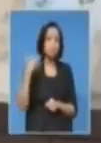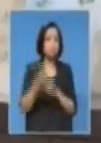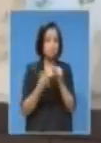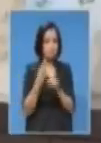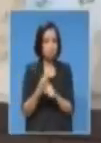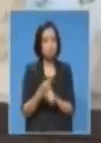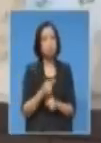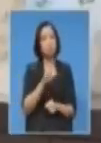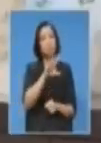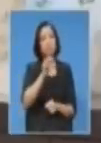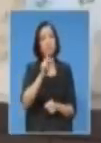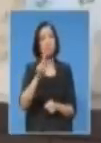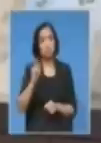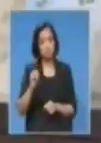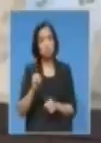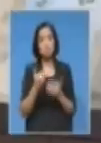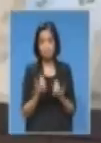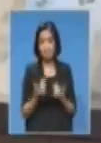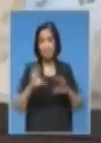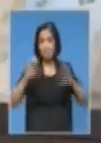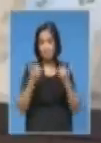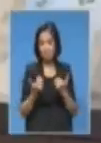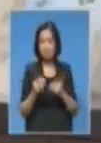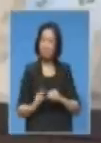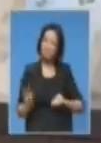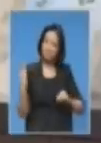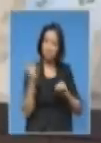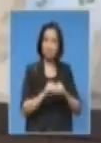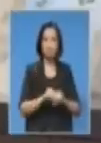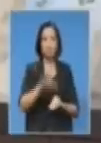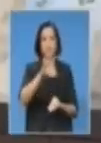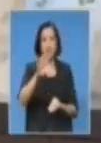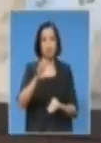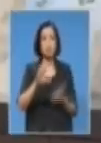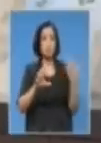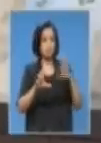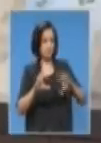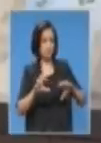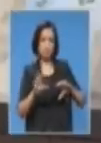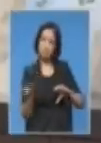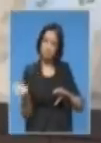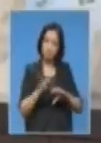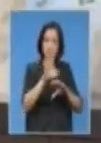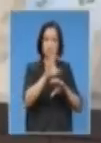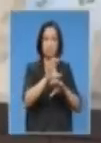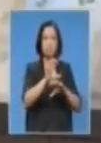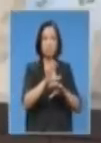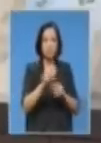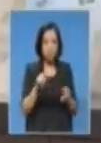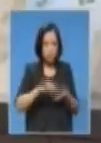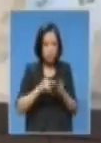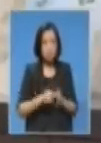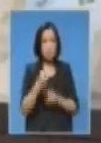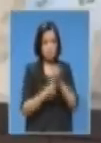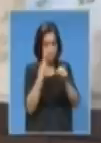ได้ประมาณ500กิโลเมตรเพราะนั้นรัฐบาลชุดนี้ก็ได้เติมเข้าไปอีก500ก็เรียกว่าเป็นเท่าตัวนะครับทั้งของ